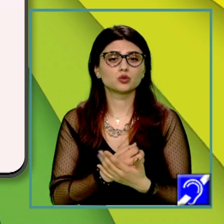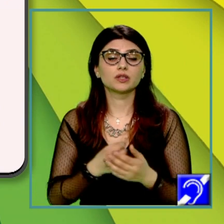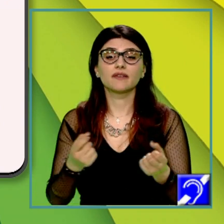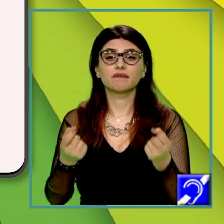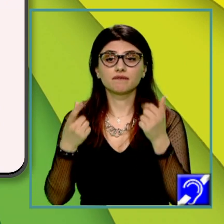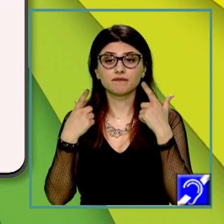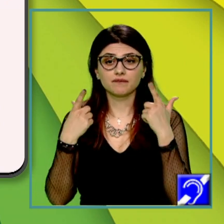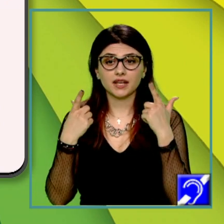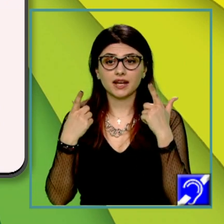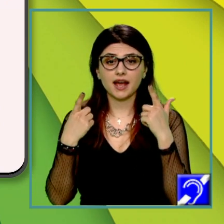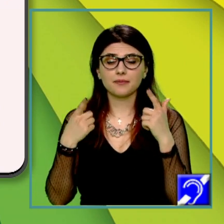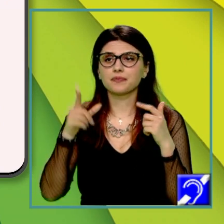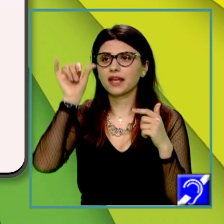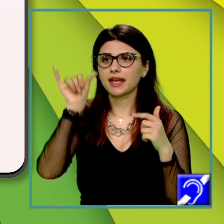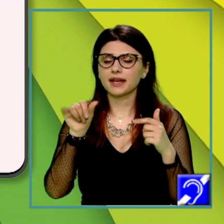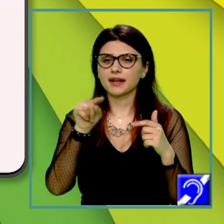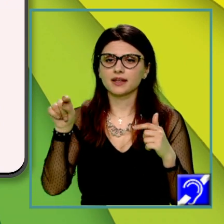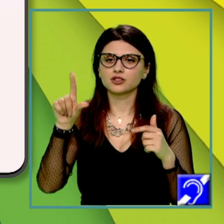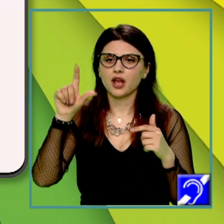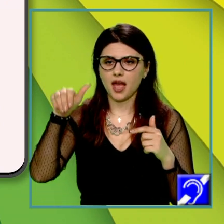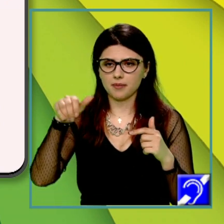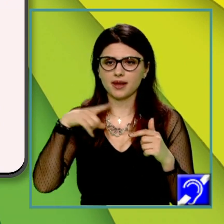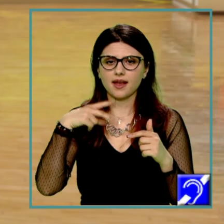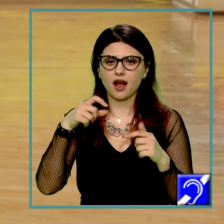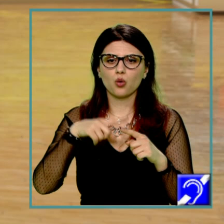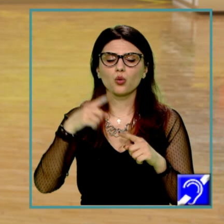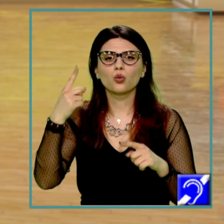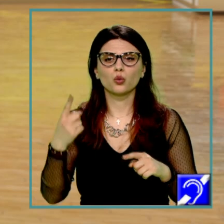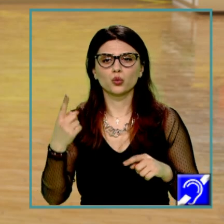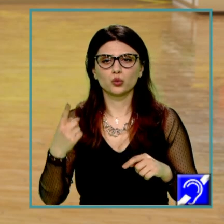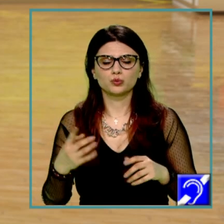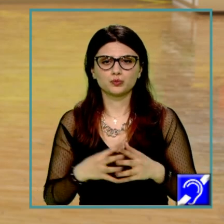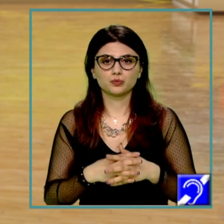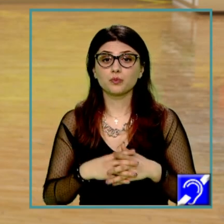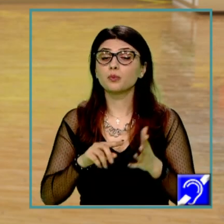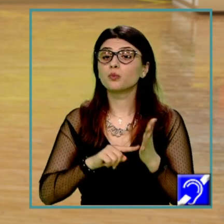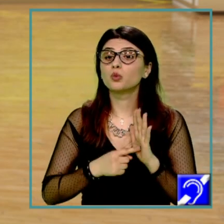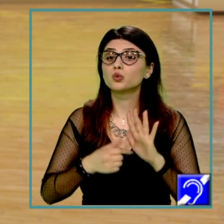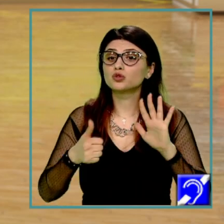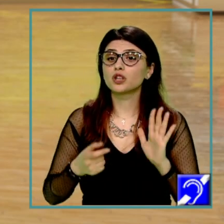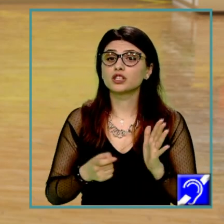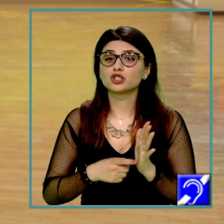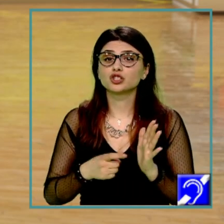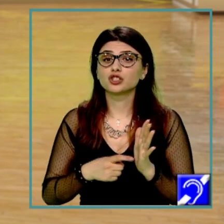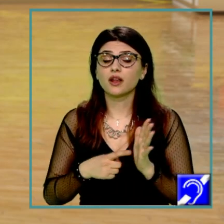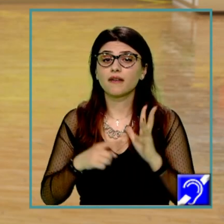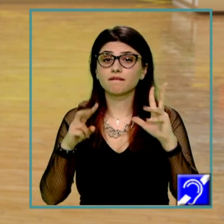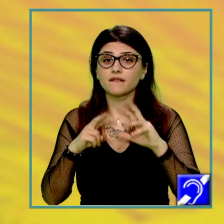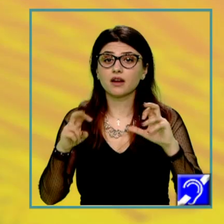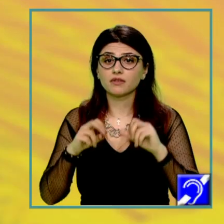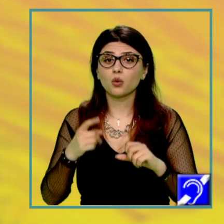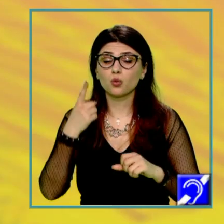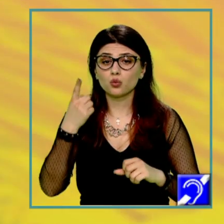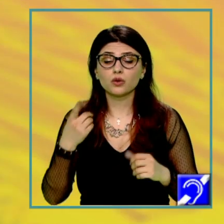în final y&y cm egal cu o la punctul 6 se cere verificarea unei